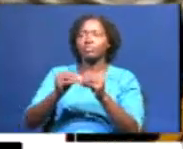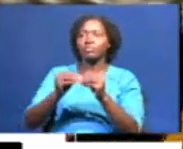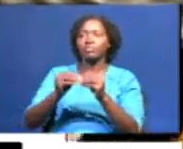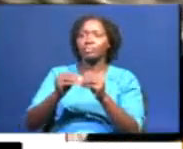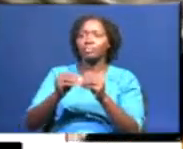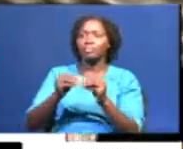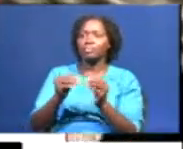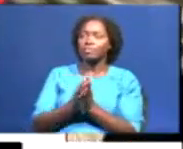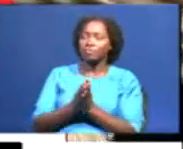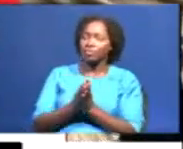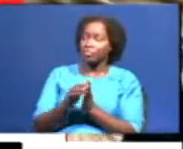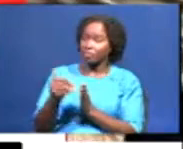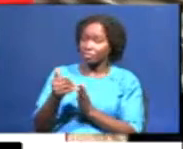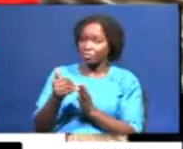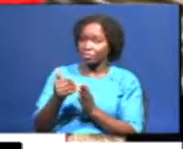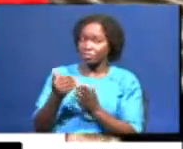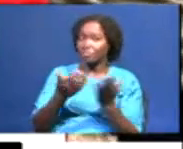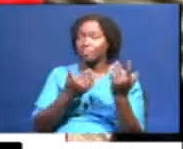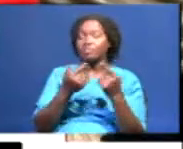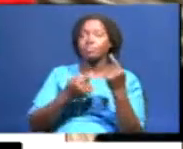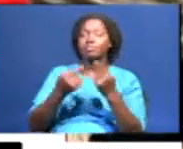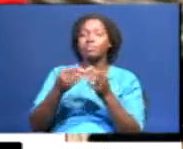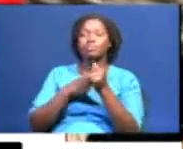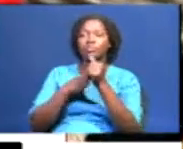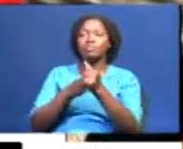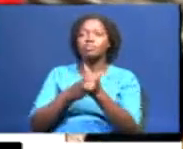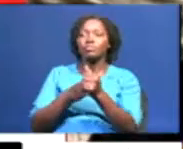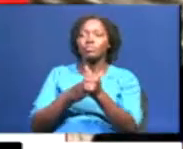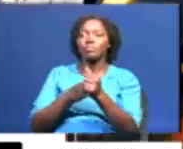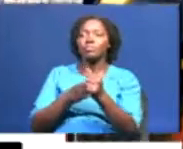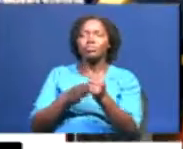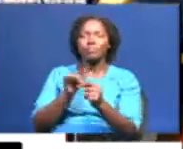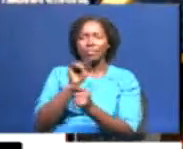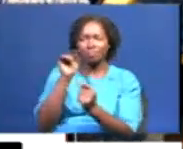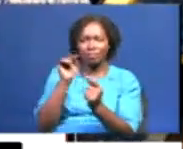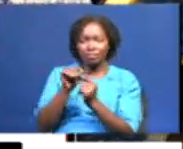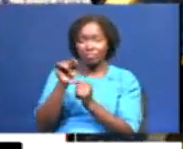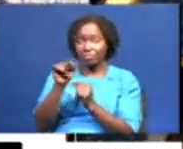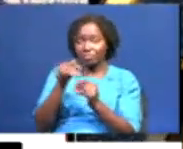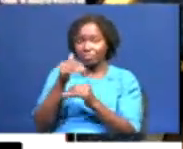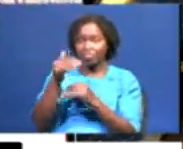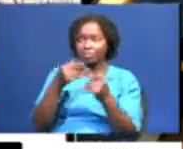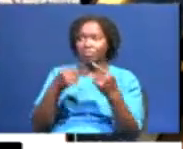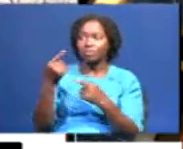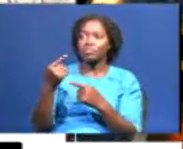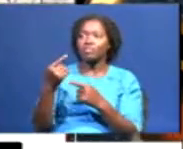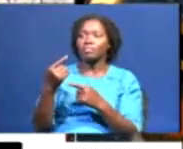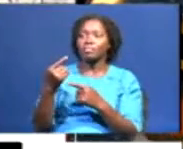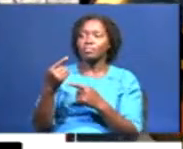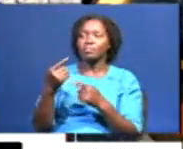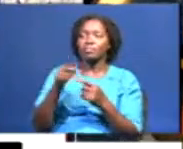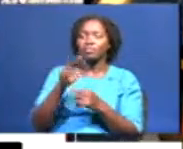Gareyev aliyepigiwa upato kutoa ubingwa aliongoza kwa kujipatia alama kamili baada ya kumshinda Pavel Pankratov wa